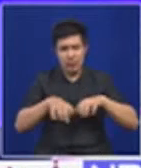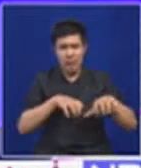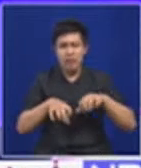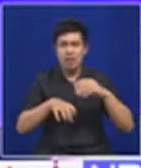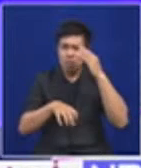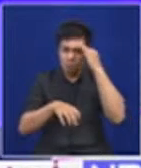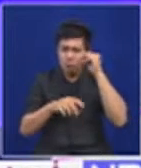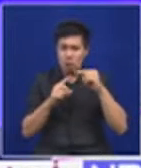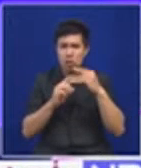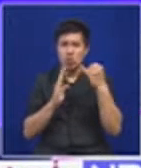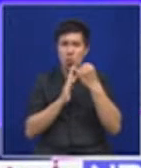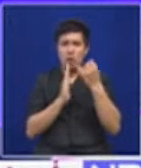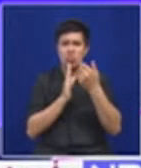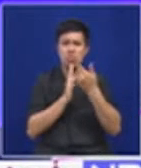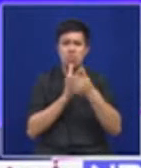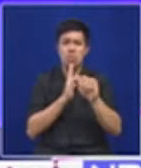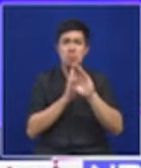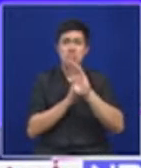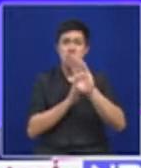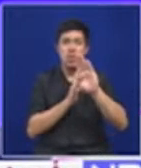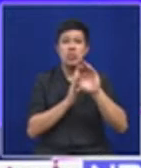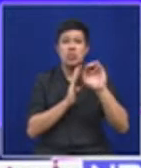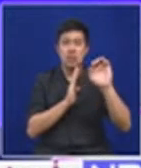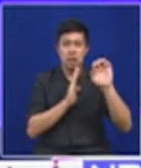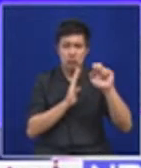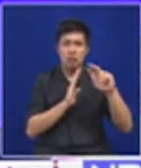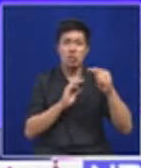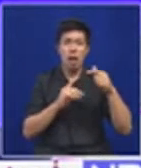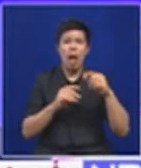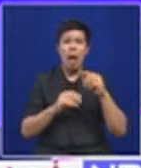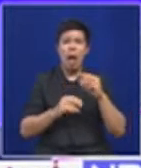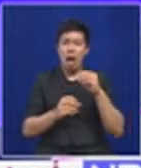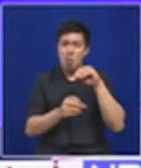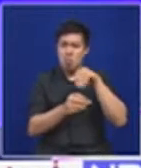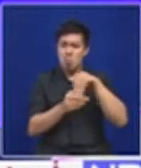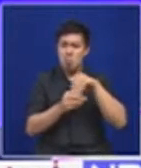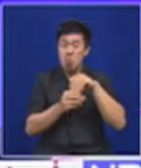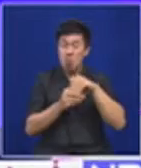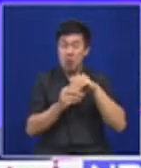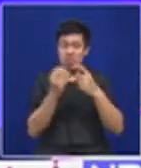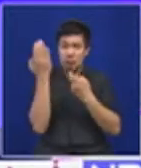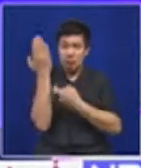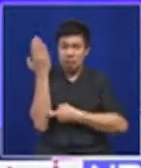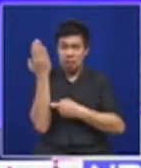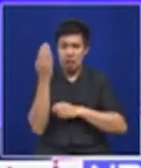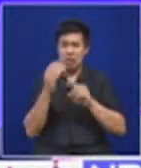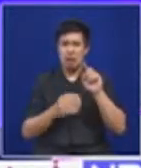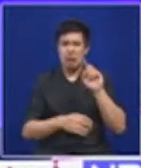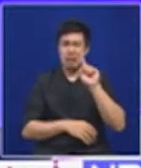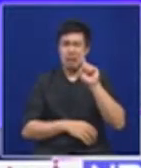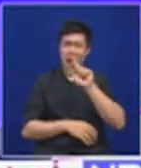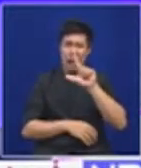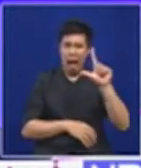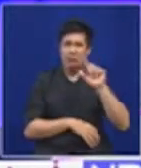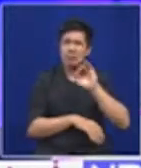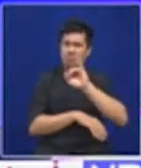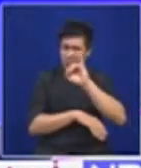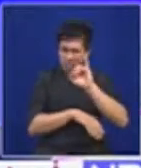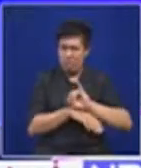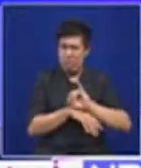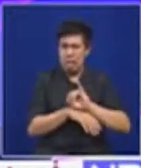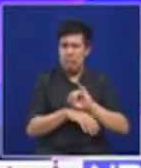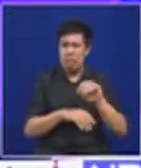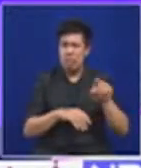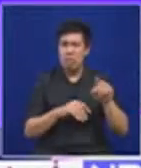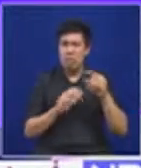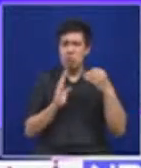าจังหวัดบึงกาฬเนี่ยมีการปลูกยางพาราถึง1ล้านไร่นะฮ ะ จากพื้นที่การเกษตรถึง 2.6 ล้านไร่ก็เทียบว่าบึงก